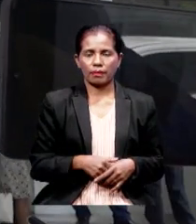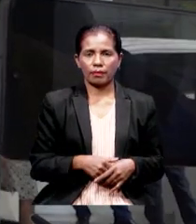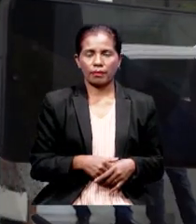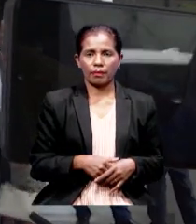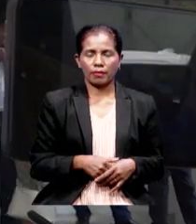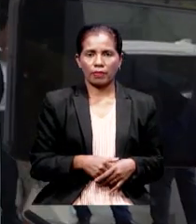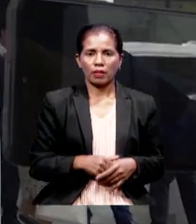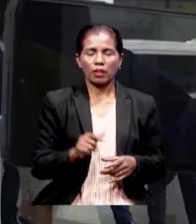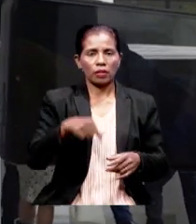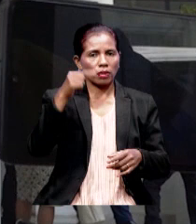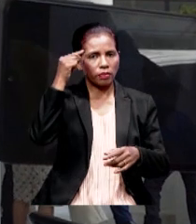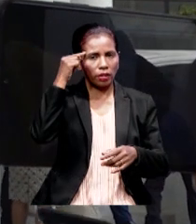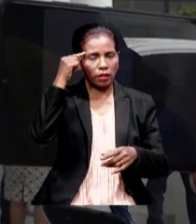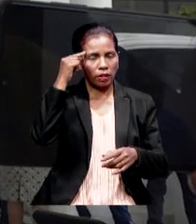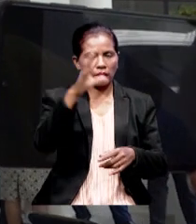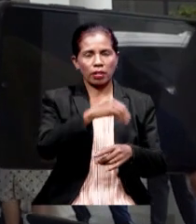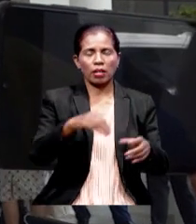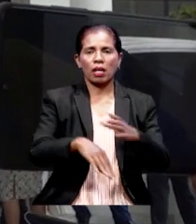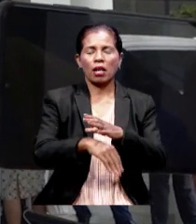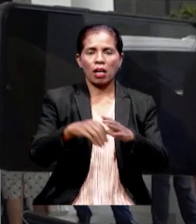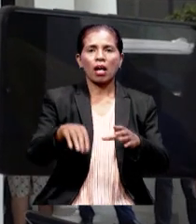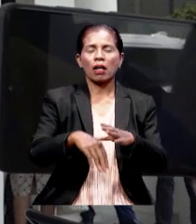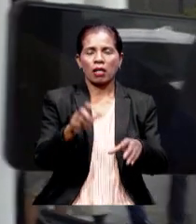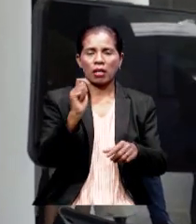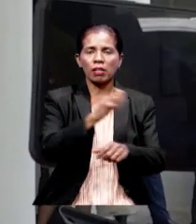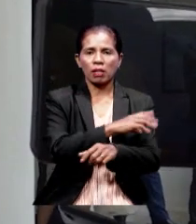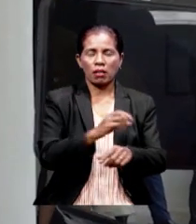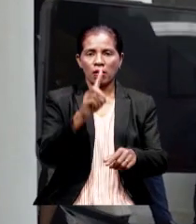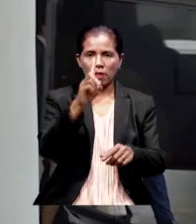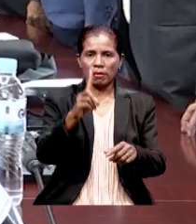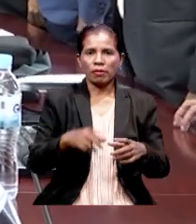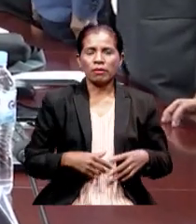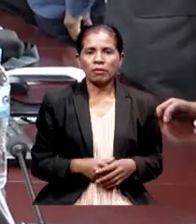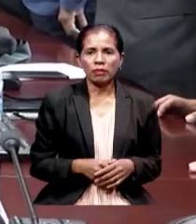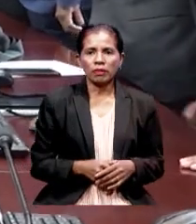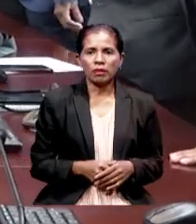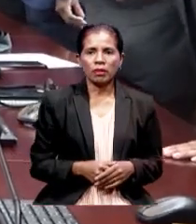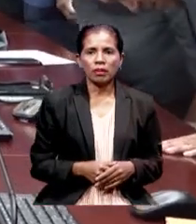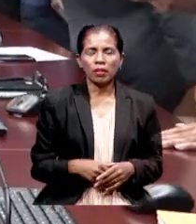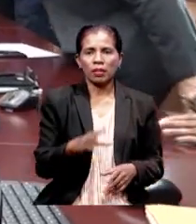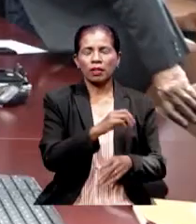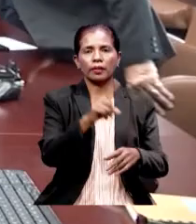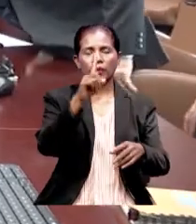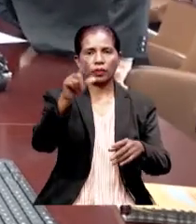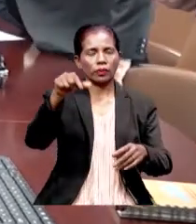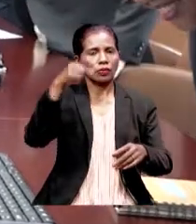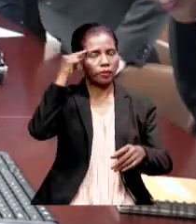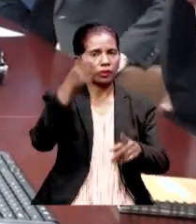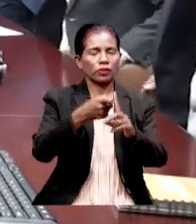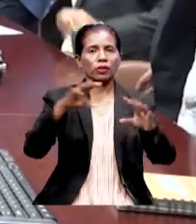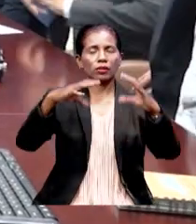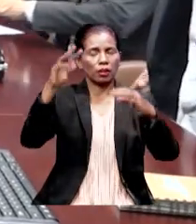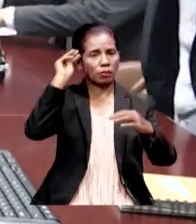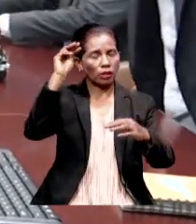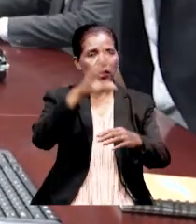Parece o governo retira candidato Ruana depois avança de ida de então. Nono governo liusi konselu ministru iha lorong salur singhat